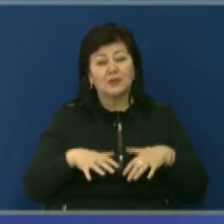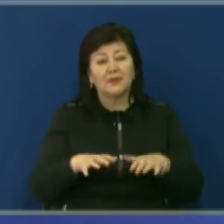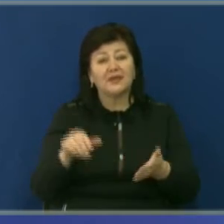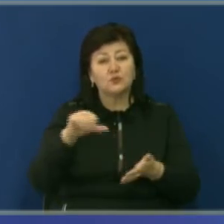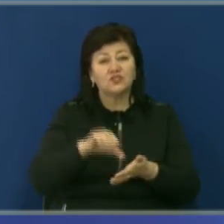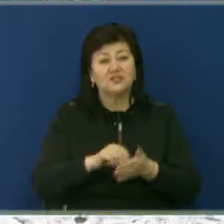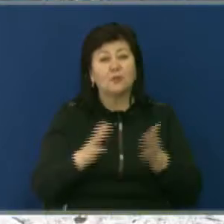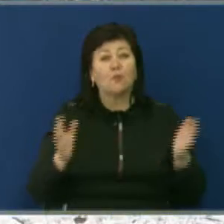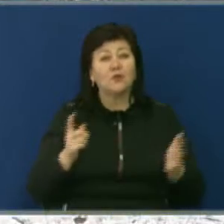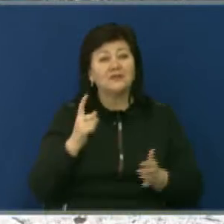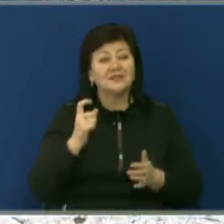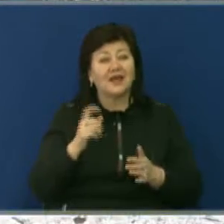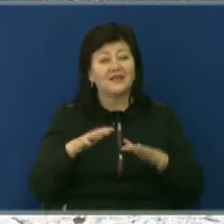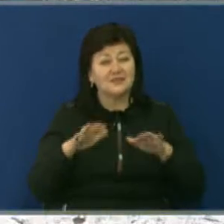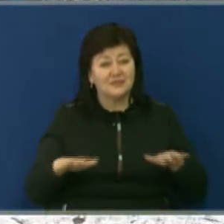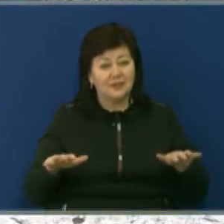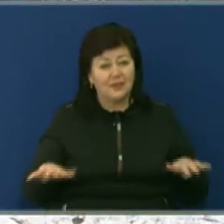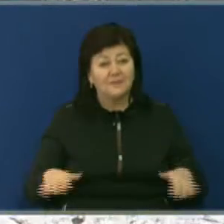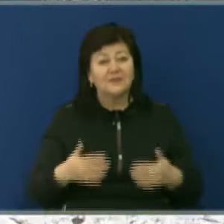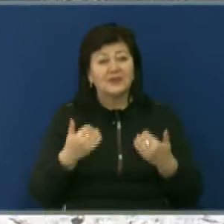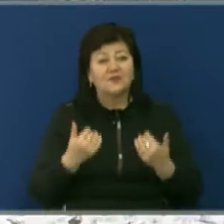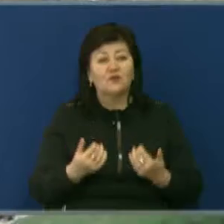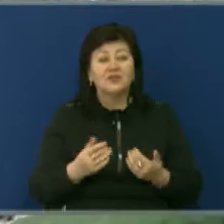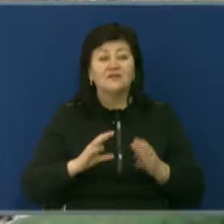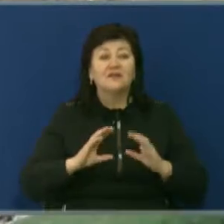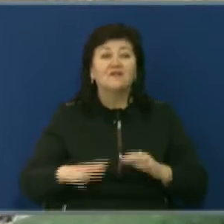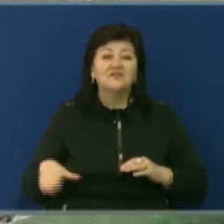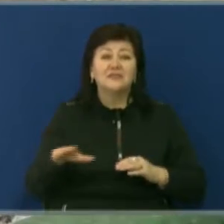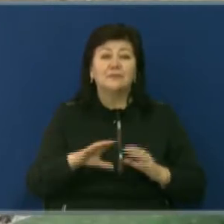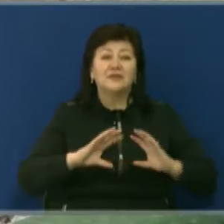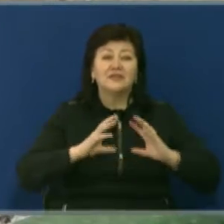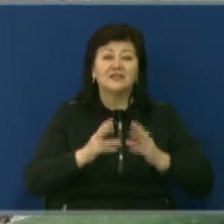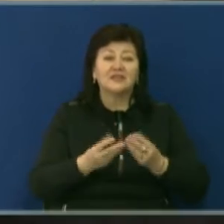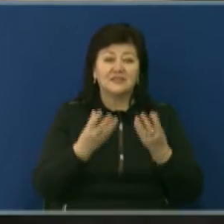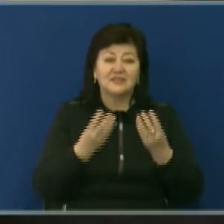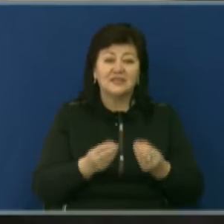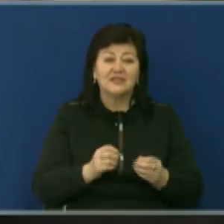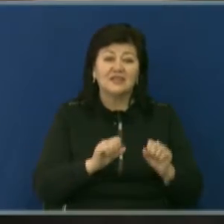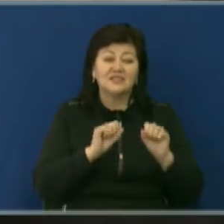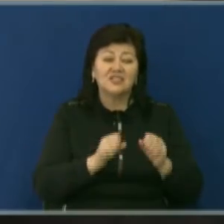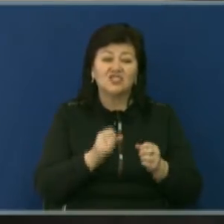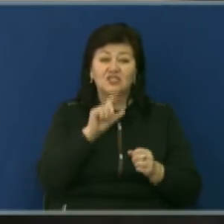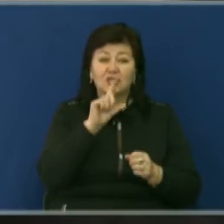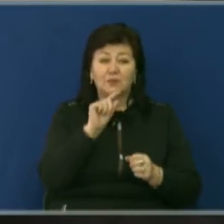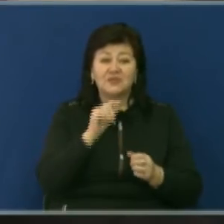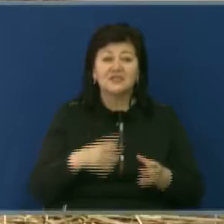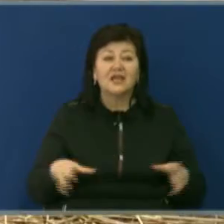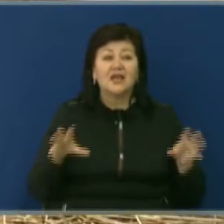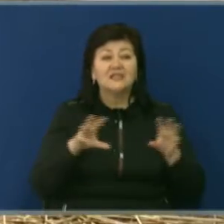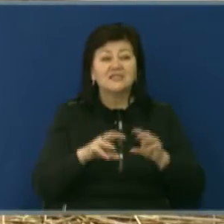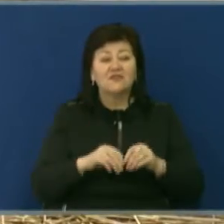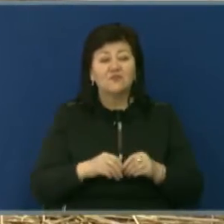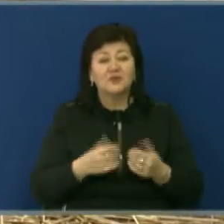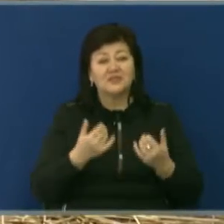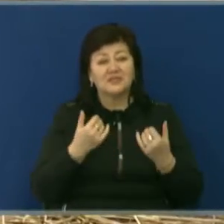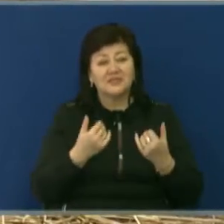қатысты. Дүниежүзілік құстар күні биологиялық орталықтағы ең маңызды мерекелердің бірі. Биыл орталық ұжымымен бірге бұл мерекені